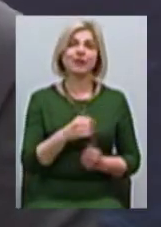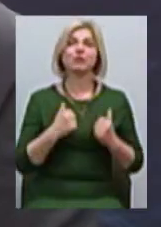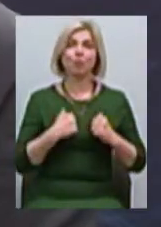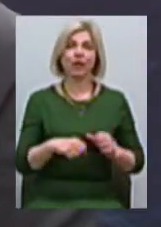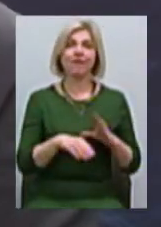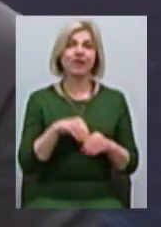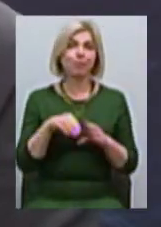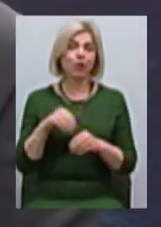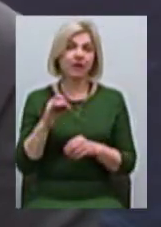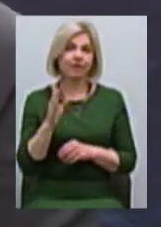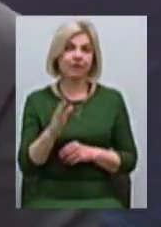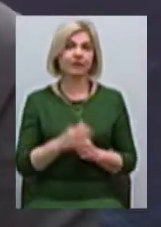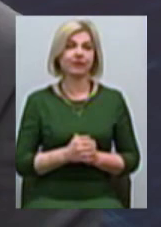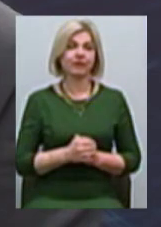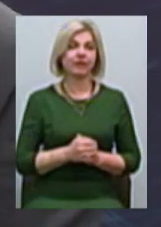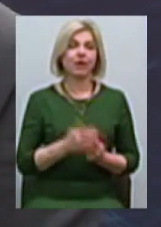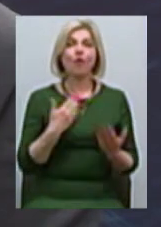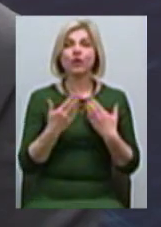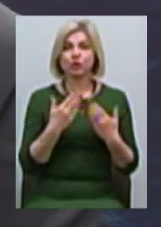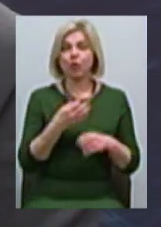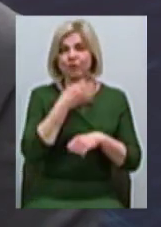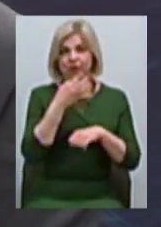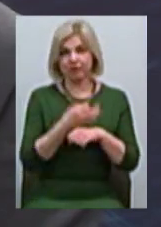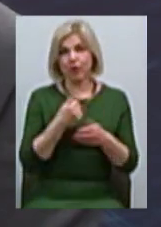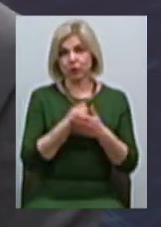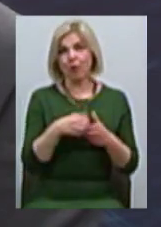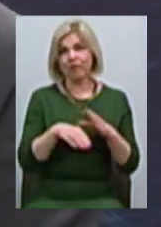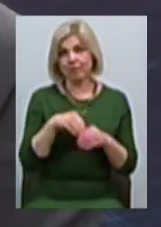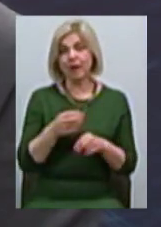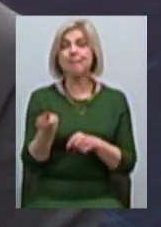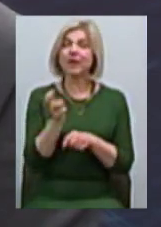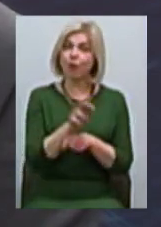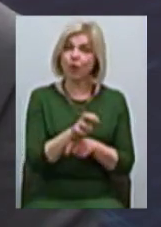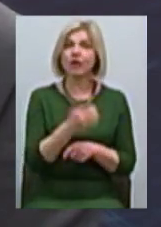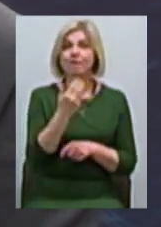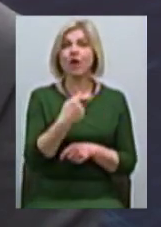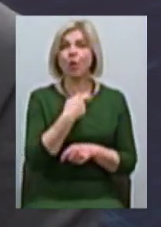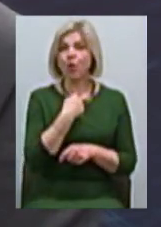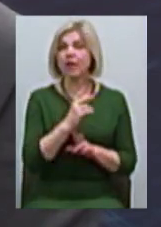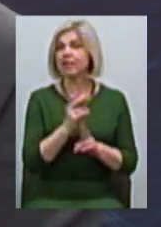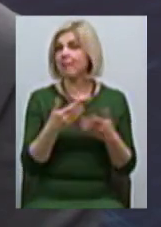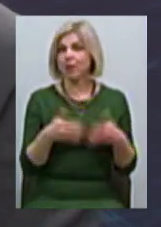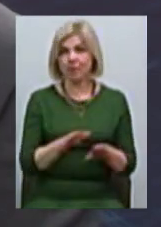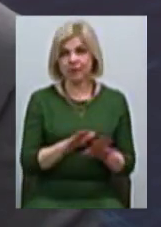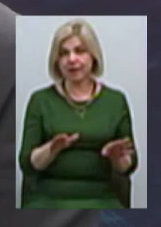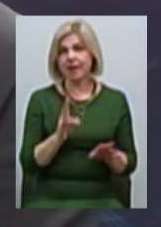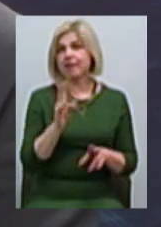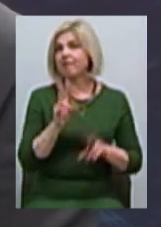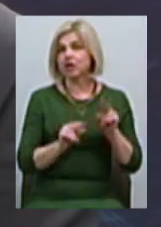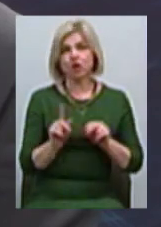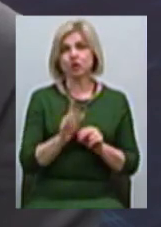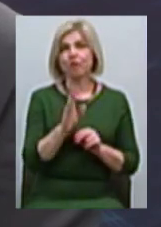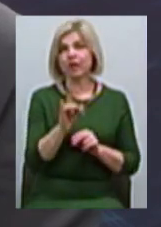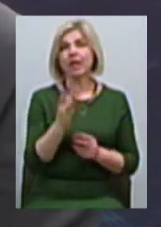виборів, відноситися відповідально до виборів, приходьте, ваш голос точно не пропаде, і не вважайте, що якщо